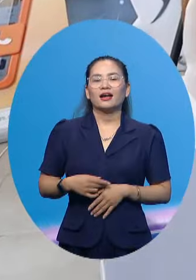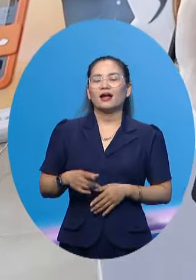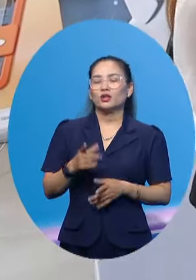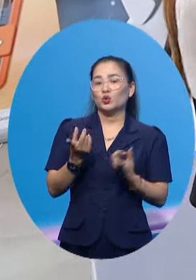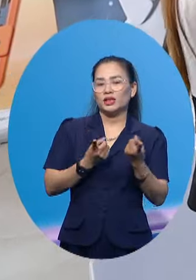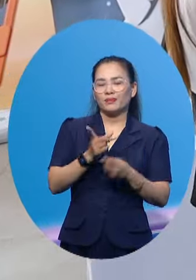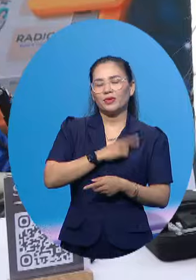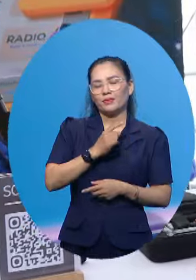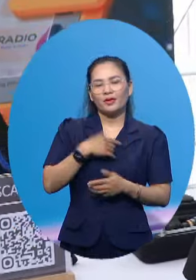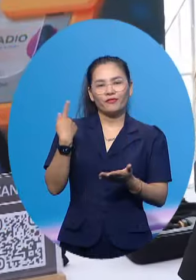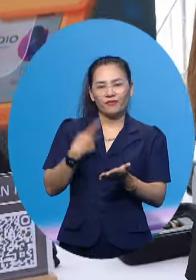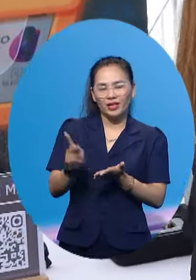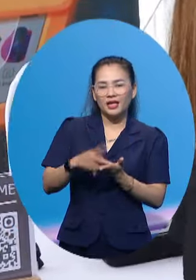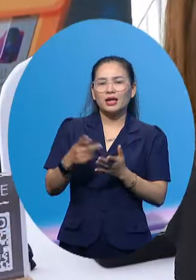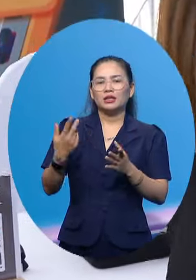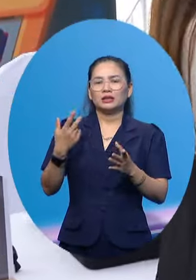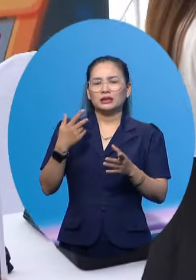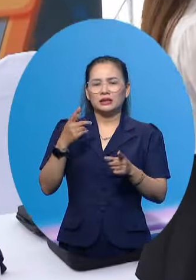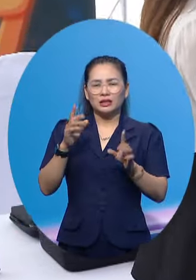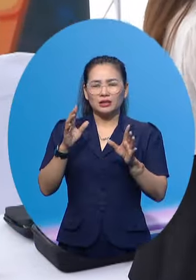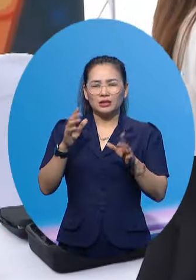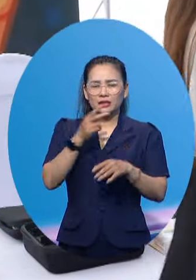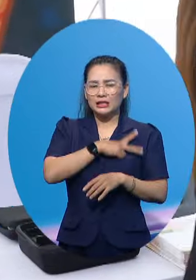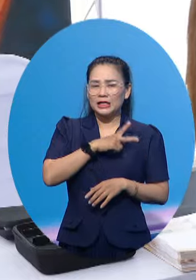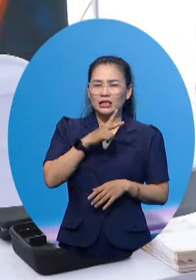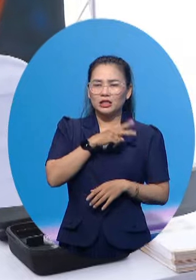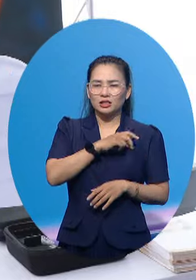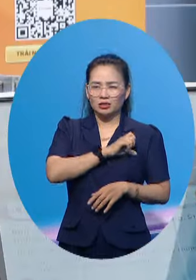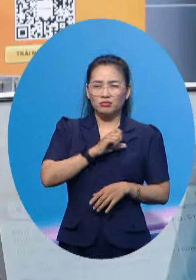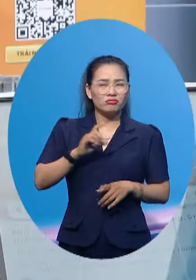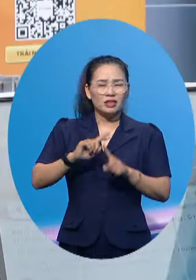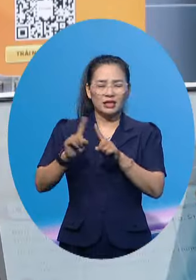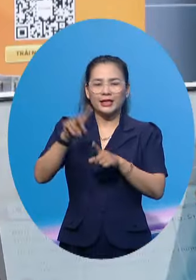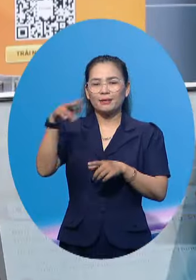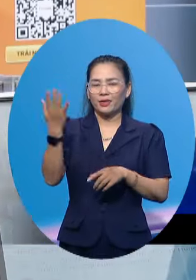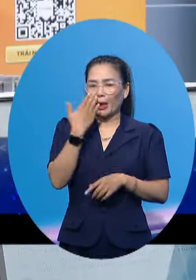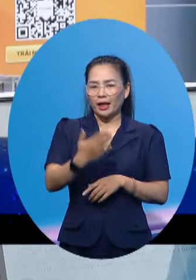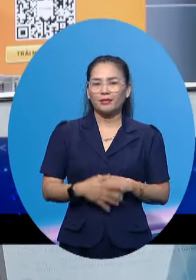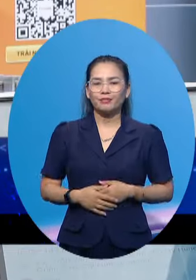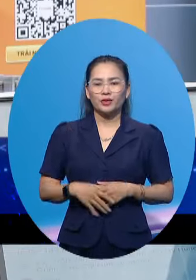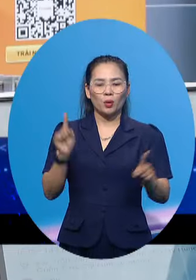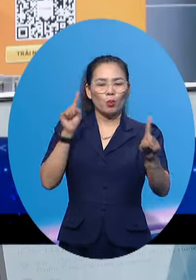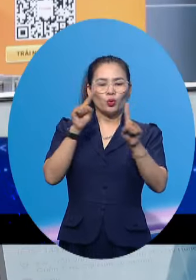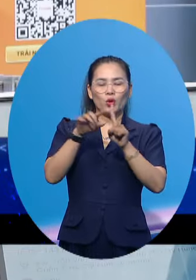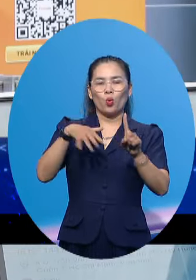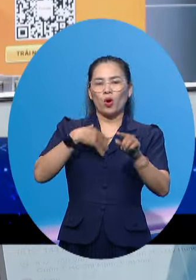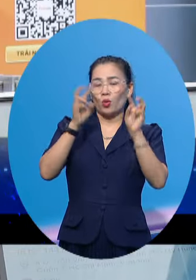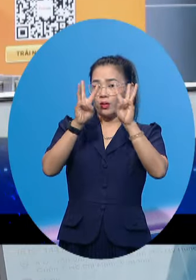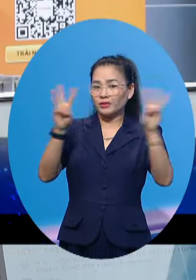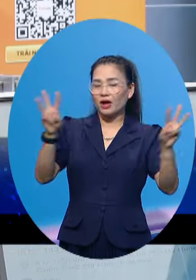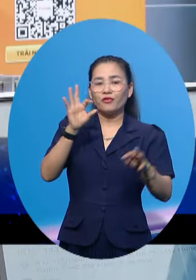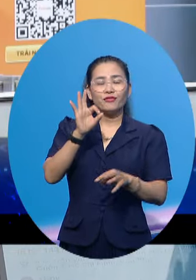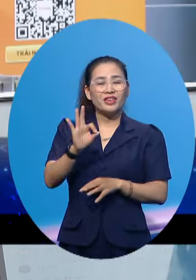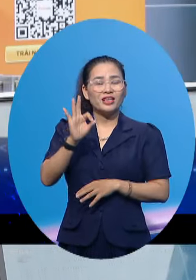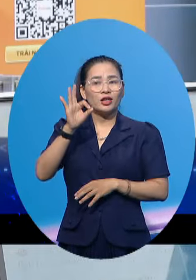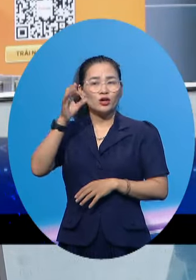kiệm chi phí, rút ngắn thời gian giao dịch, tối ưu nguồn nhân lực trong dài hạn. Trong thời gian tới thì mục tiêu của FidoVN sẽ là trở thành một cái